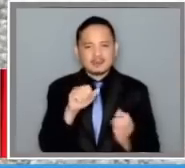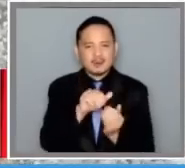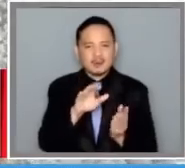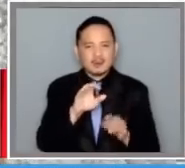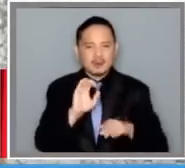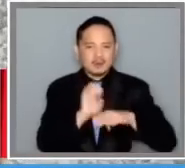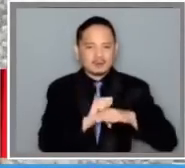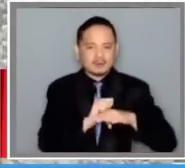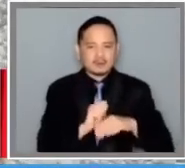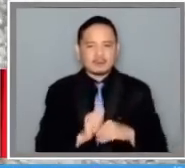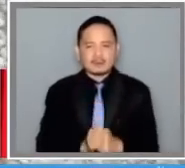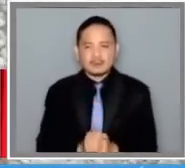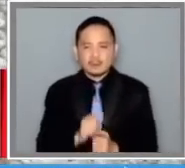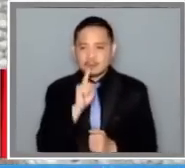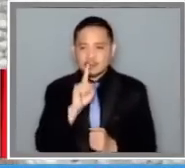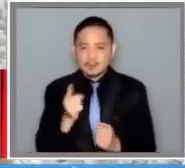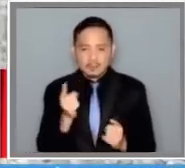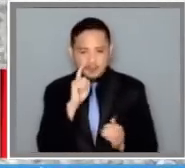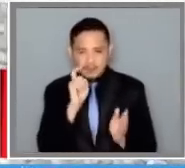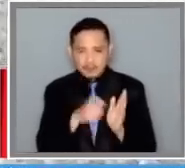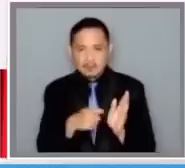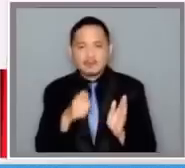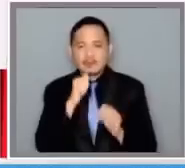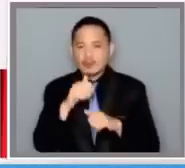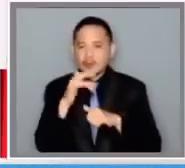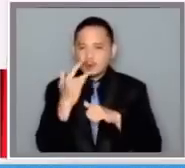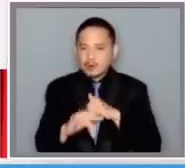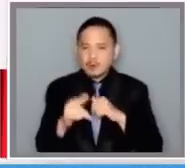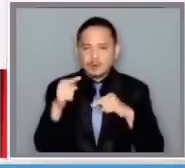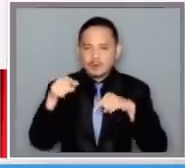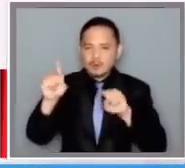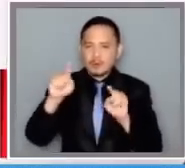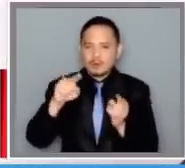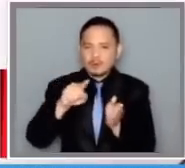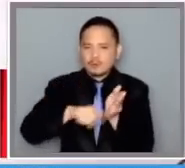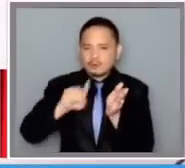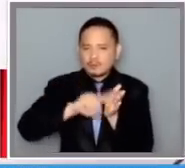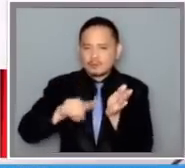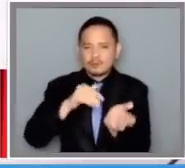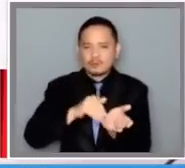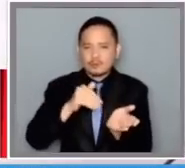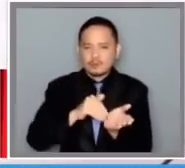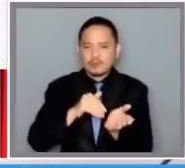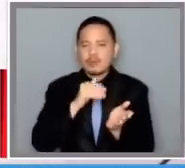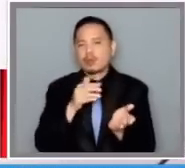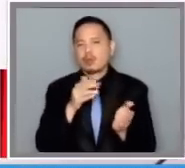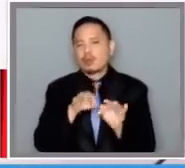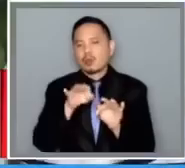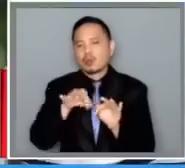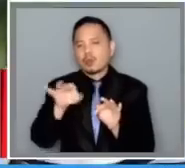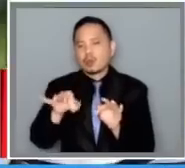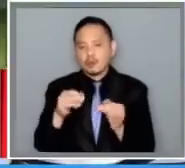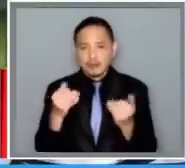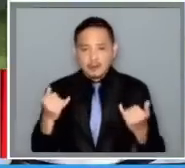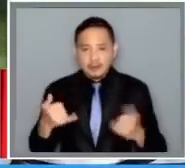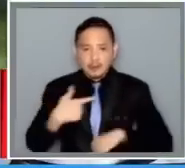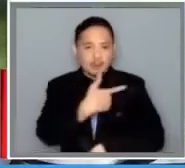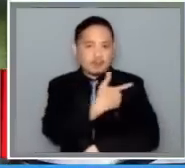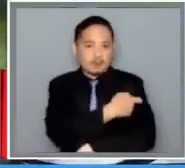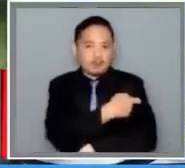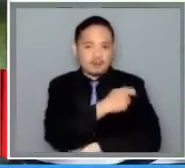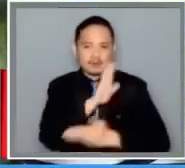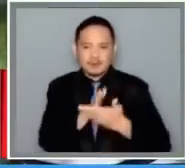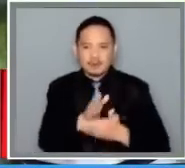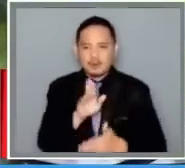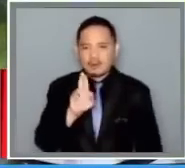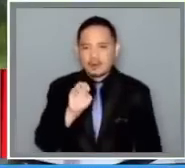hindi agarang pagpapagamot ng mga biktima sa ospital. Sa ngayon, paubos na rin daw ang supply nila ng bakuna kontra rabies.